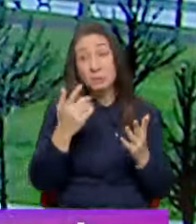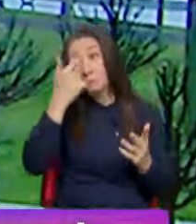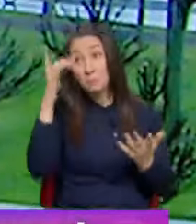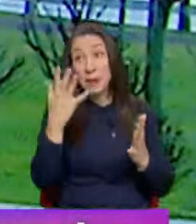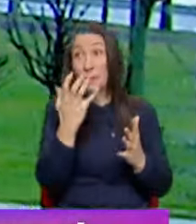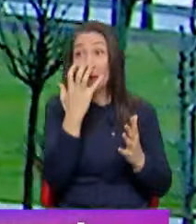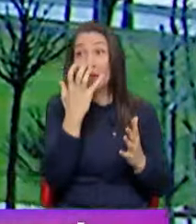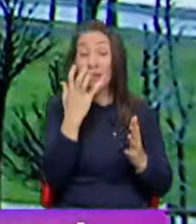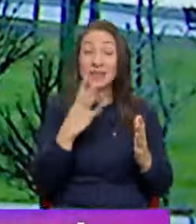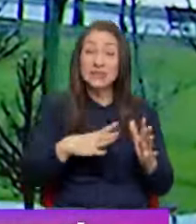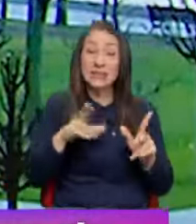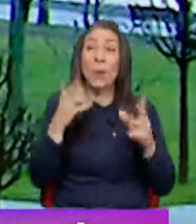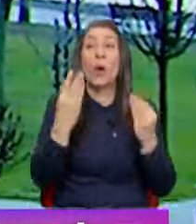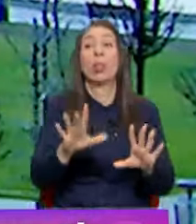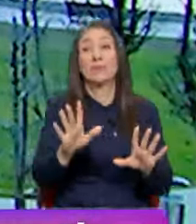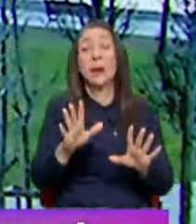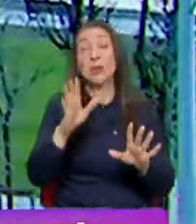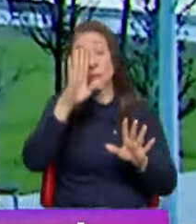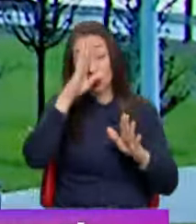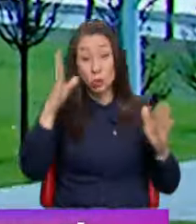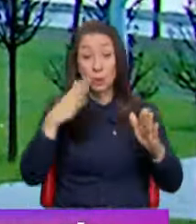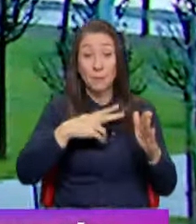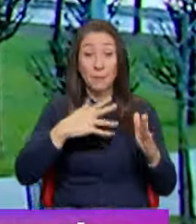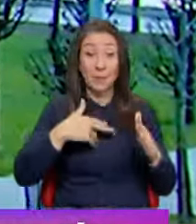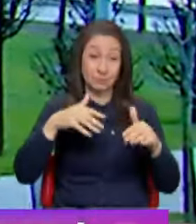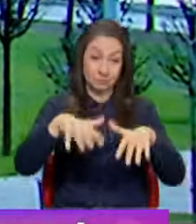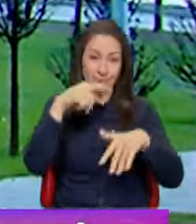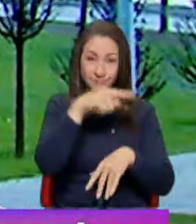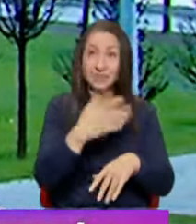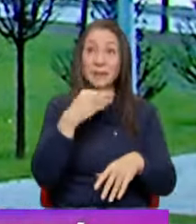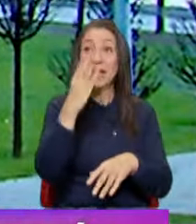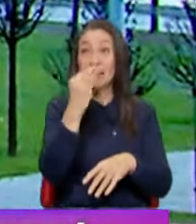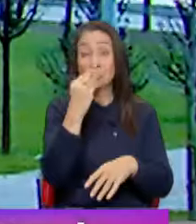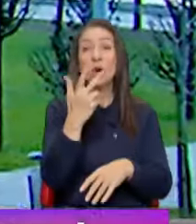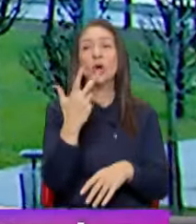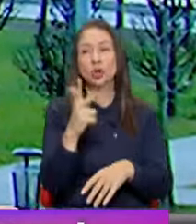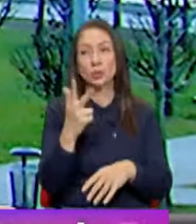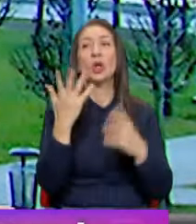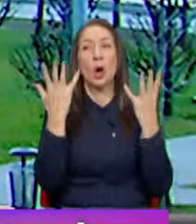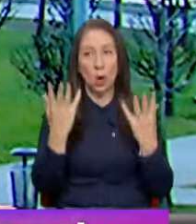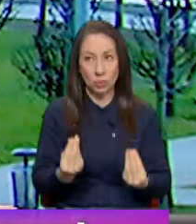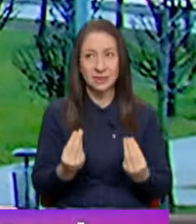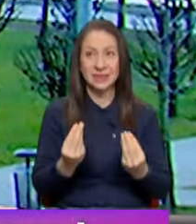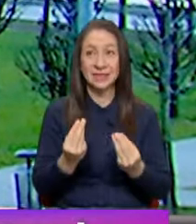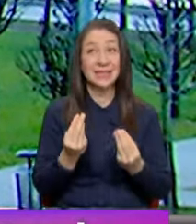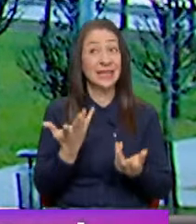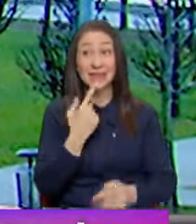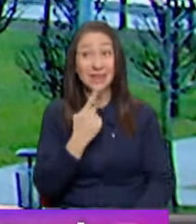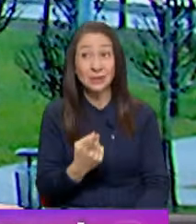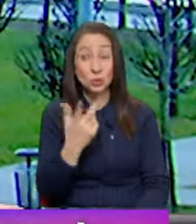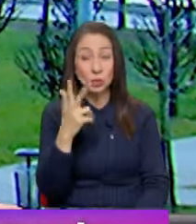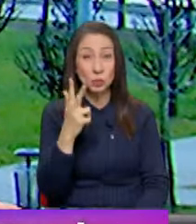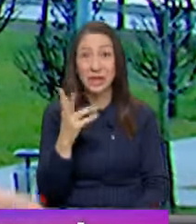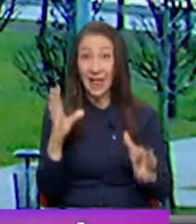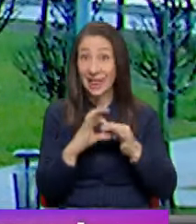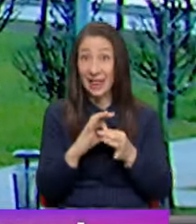beklentileri karşıl amadı ama Türkiye Büyük Millet Meclisi'nin de komisyondan da geçti emekli ikramiyesinin 3.000 L olması ne dersiniz bu 3.000